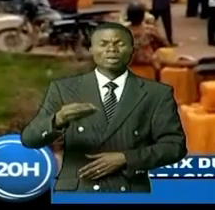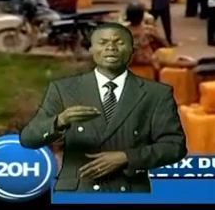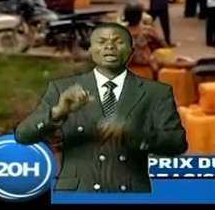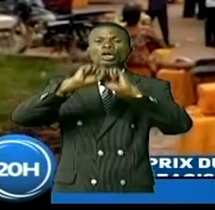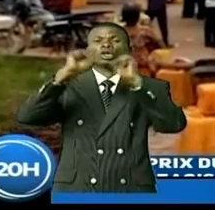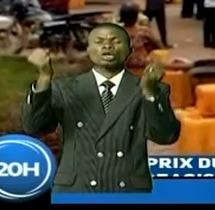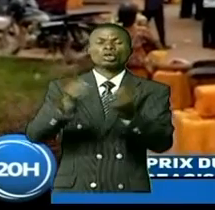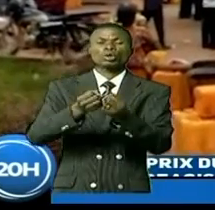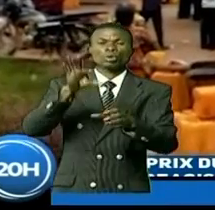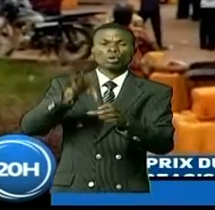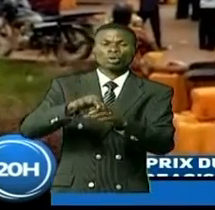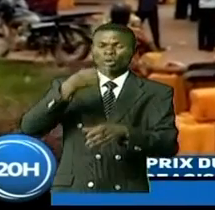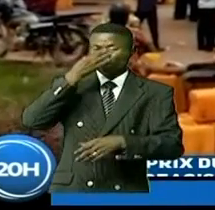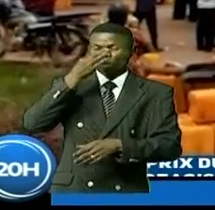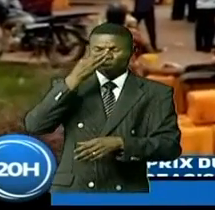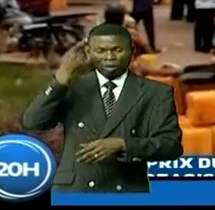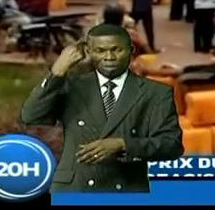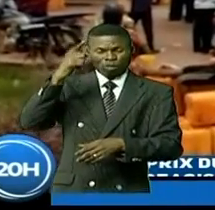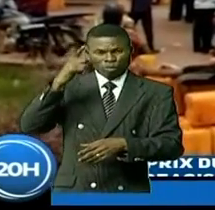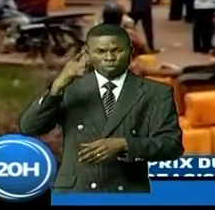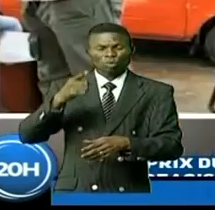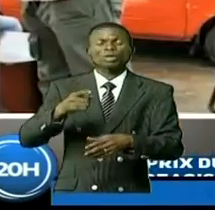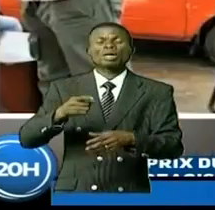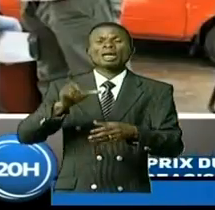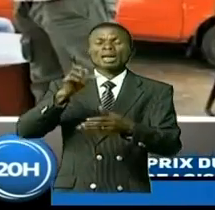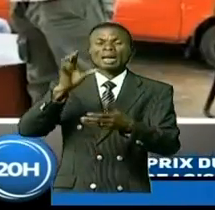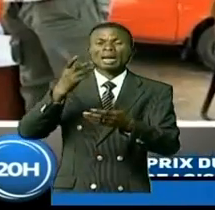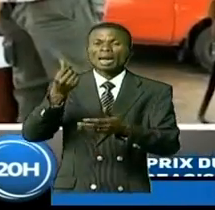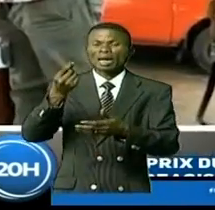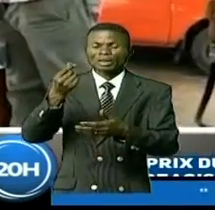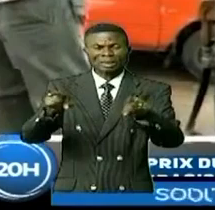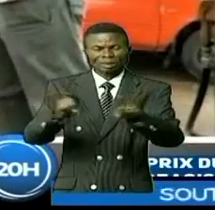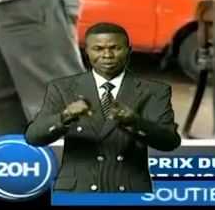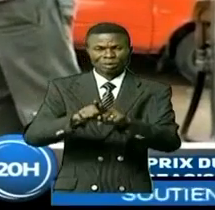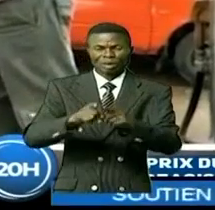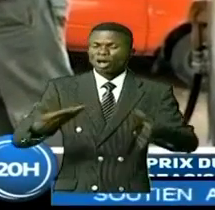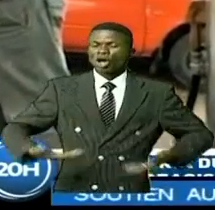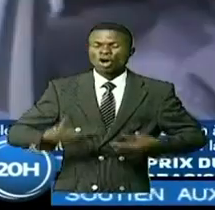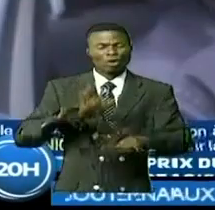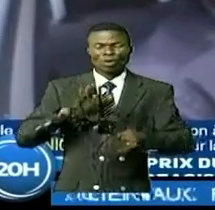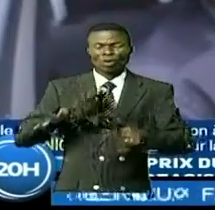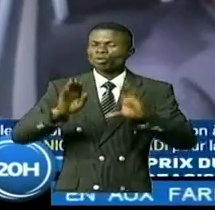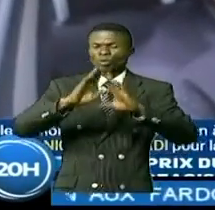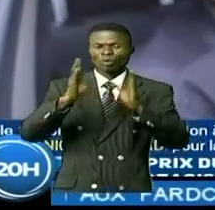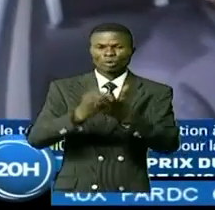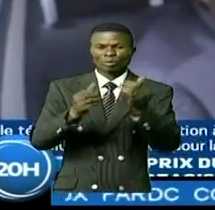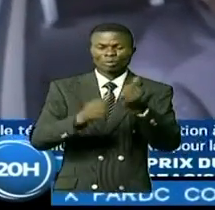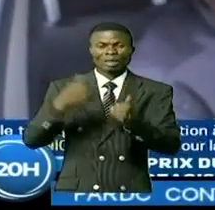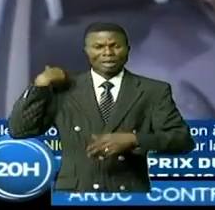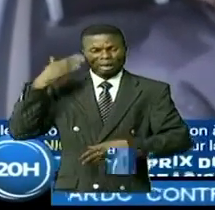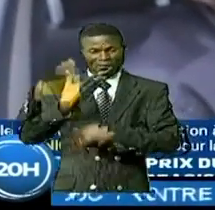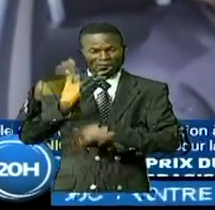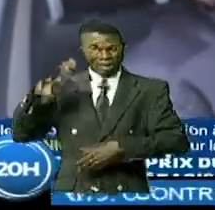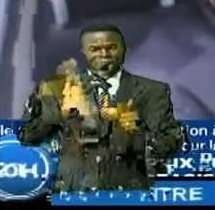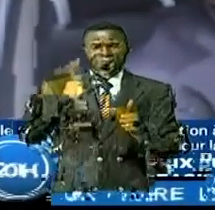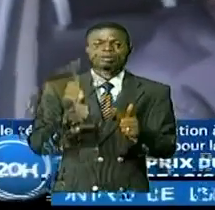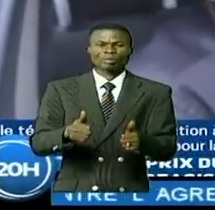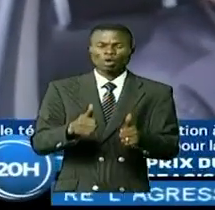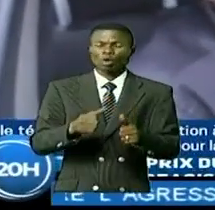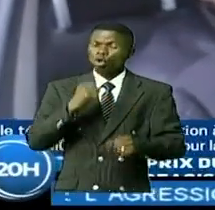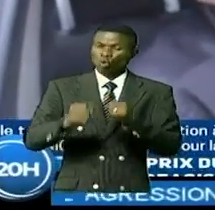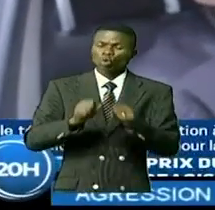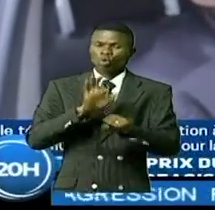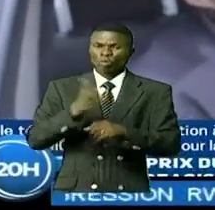pour maintenir le pouvoir d'achat de la population. Un réflexe salué par la rue. L'État Zoussala vraiment fort